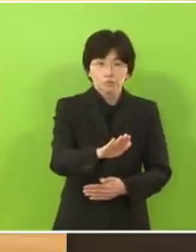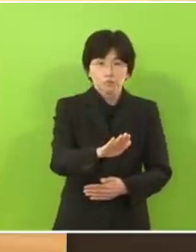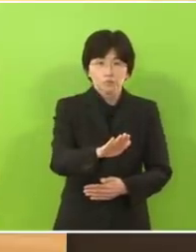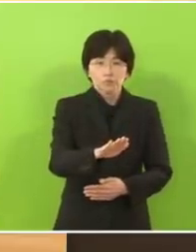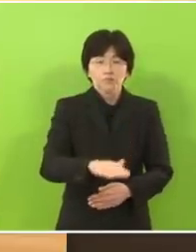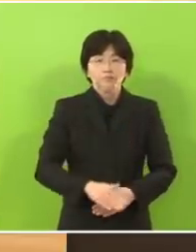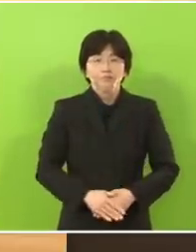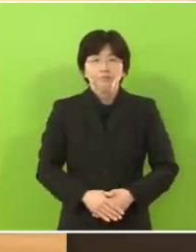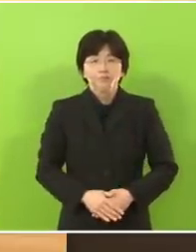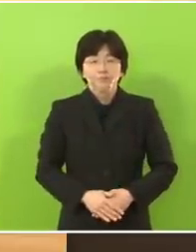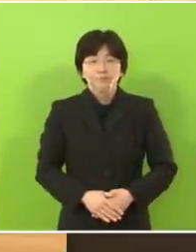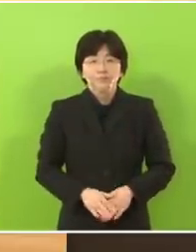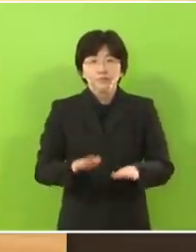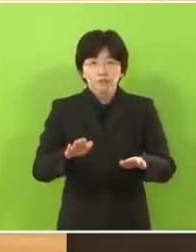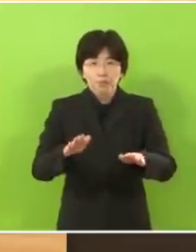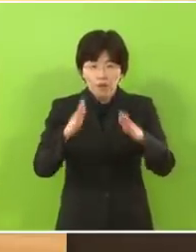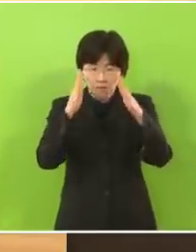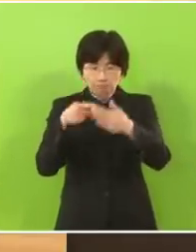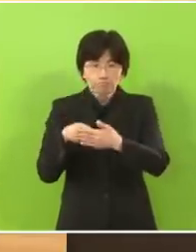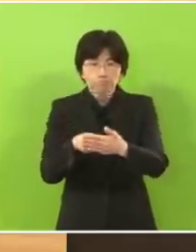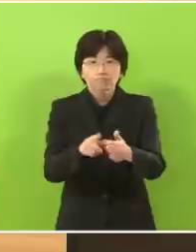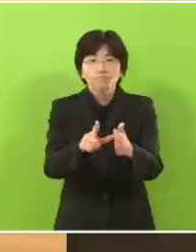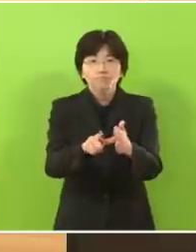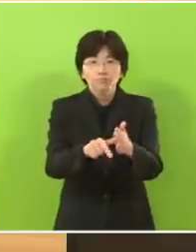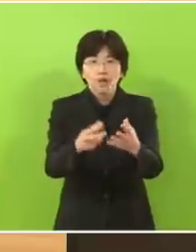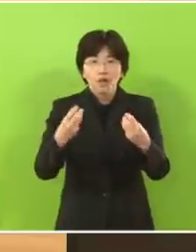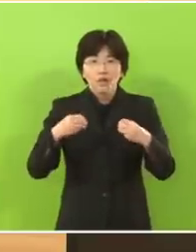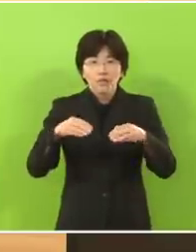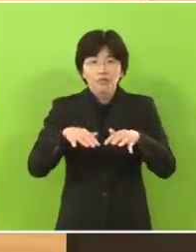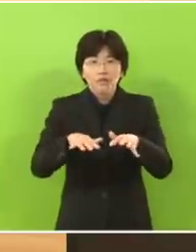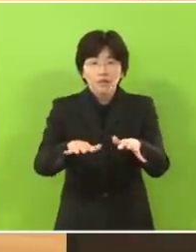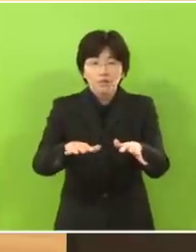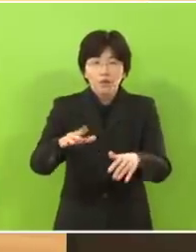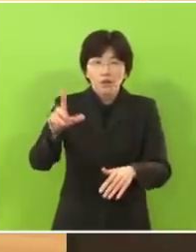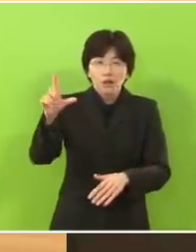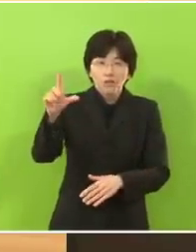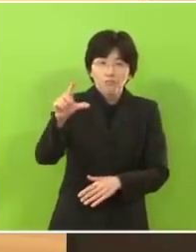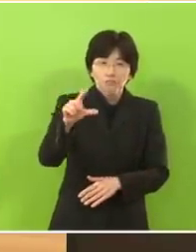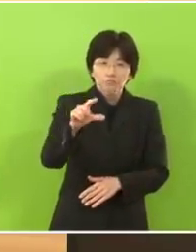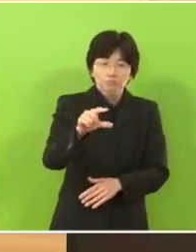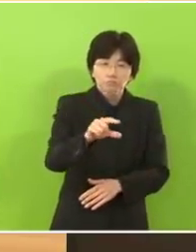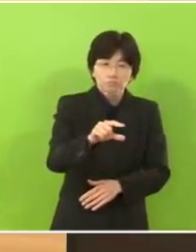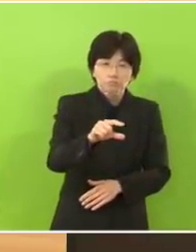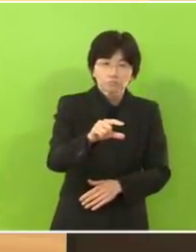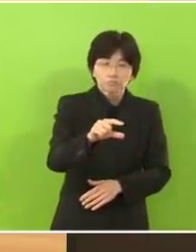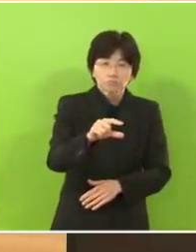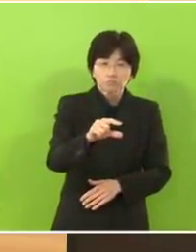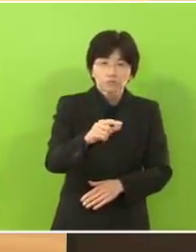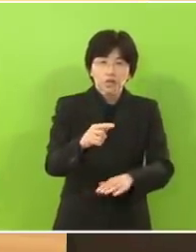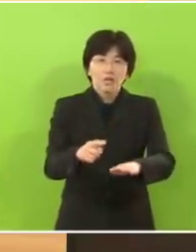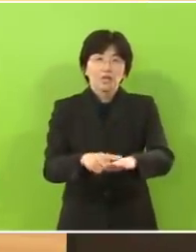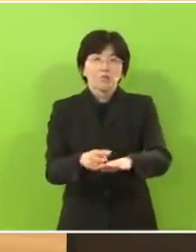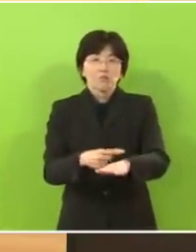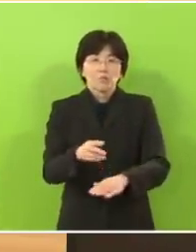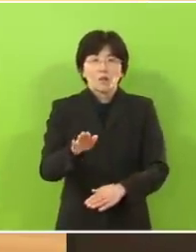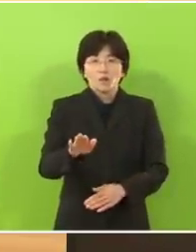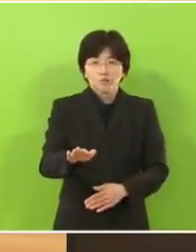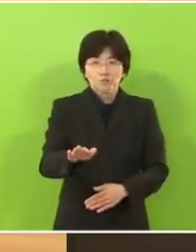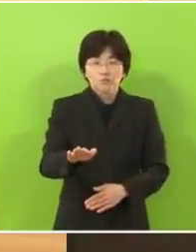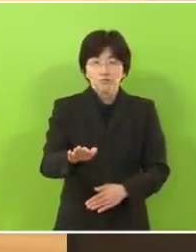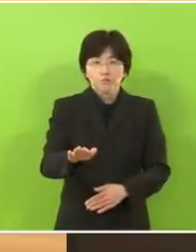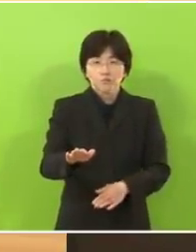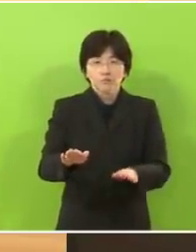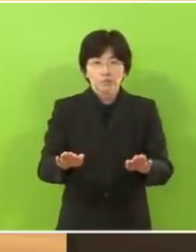を本当に乗り切れば感染は下降局面に入る可能性もある